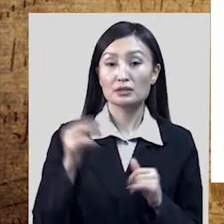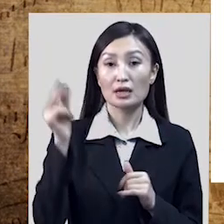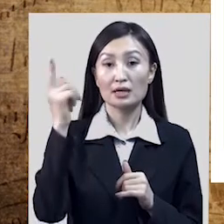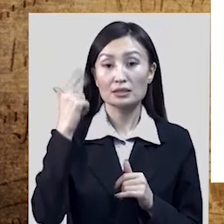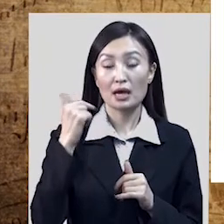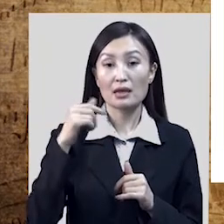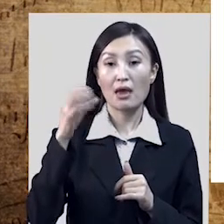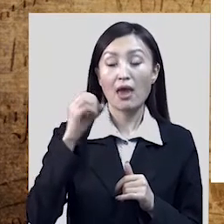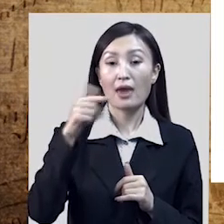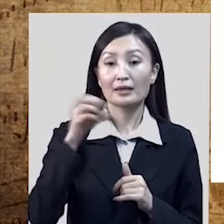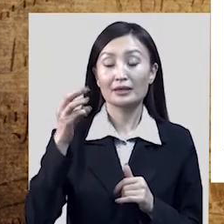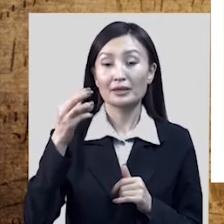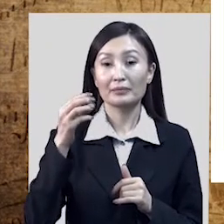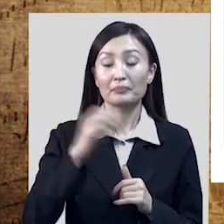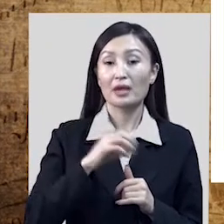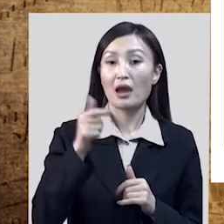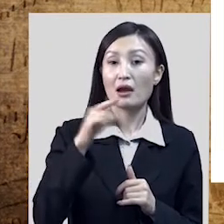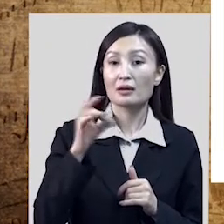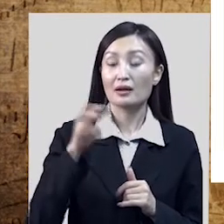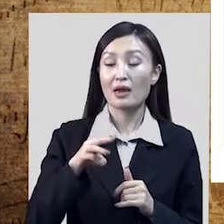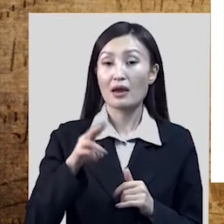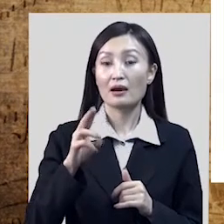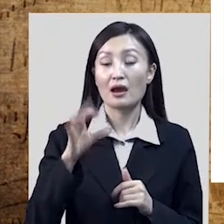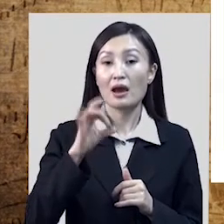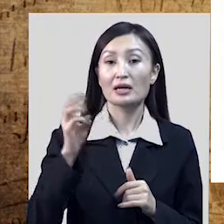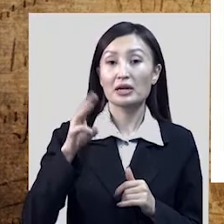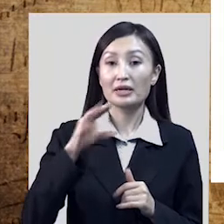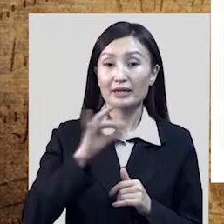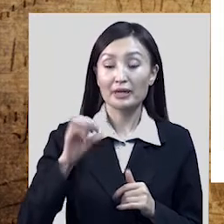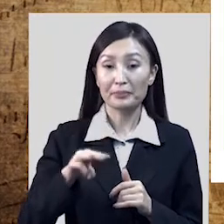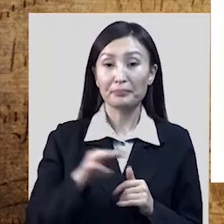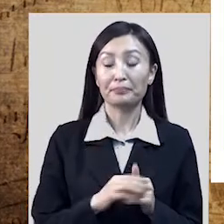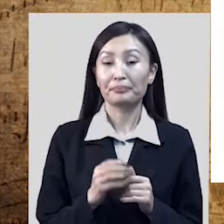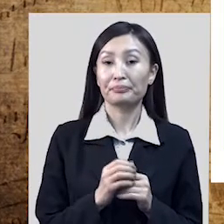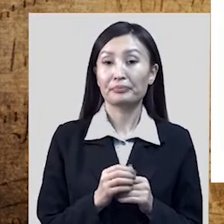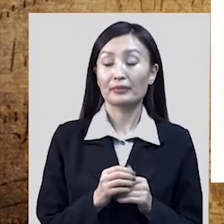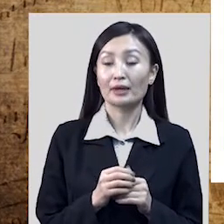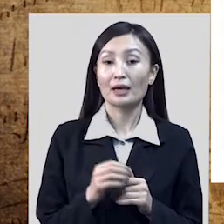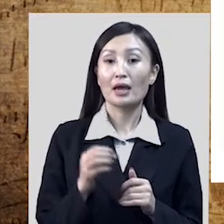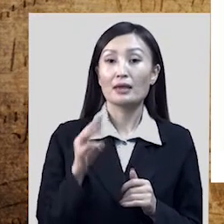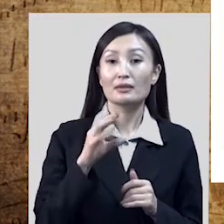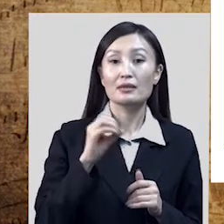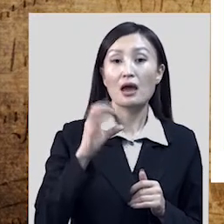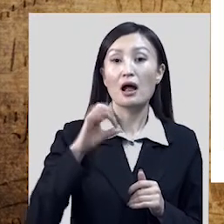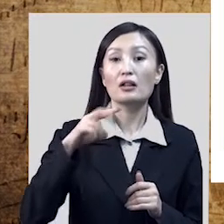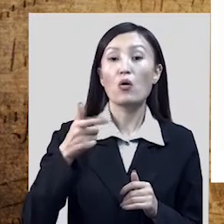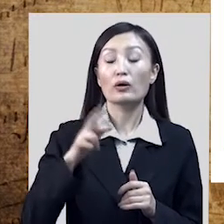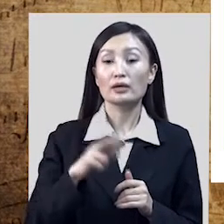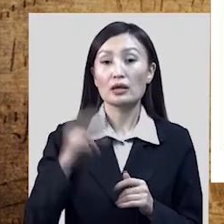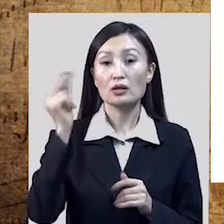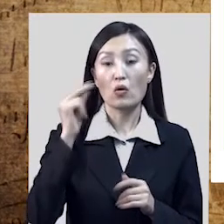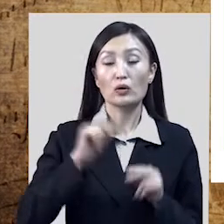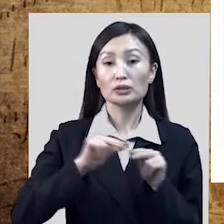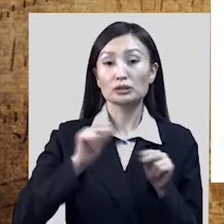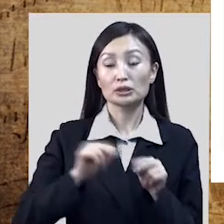египтян греков и римлян и подготовило почву для возрождения европе теология наука изучающая